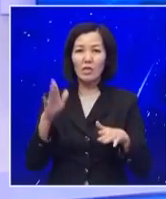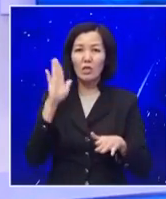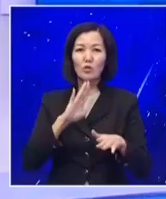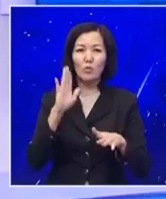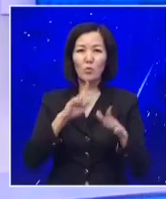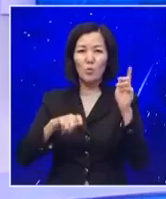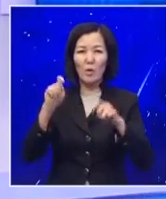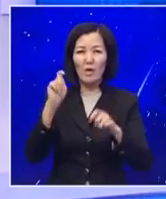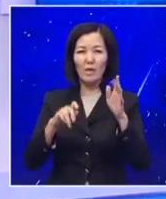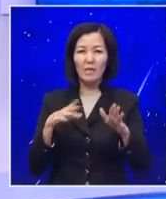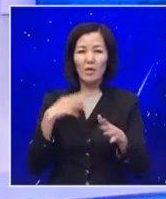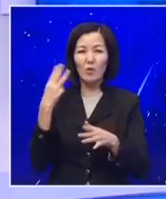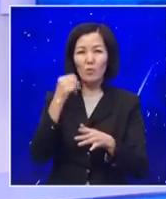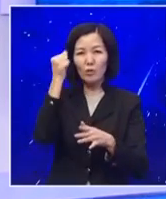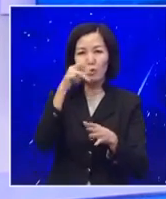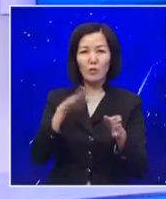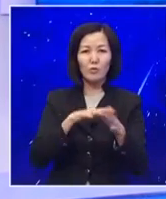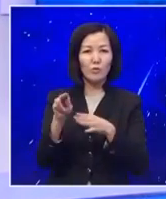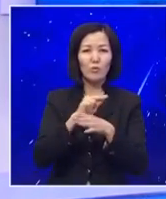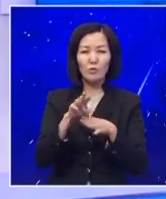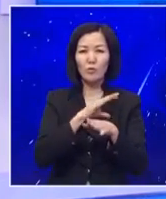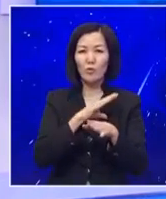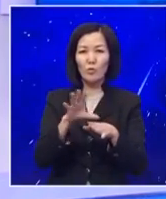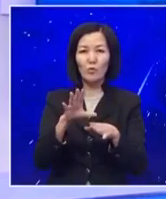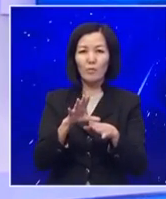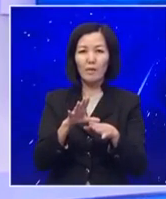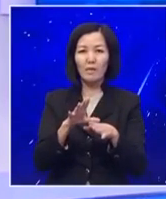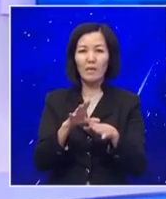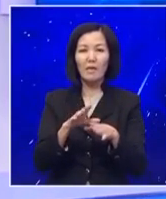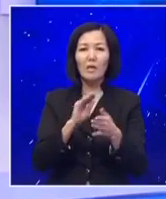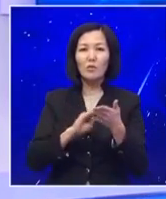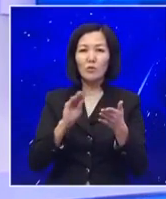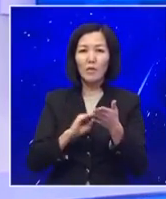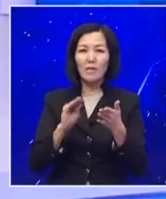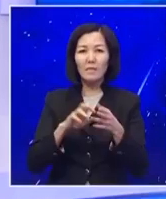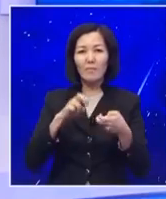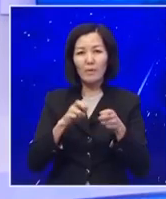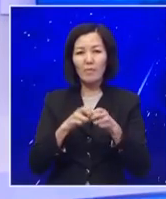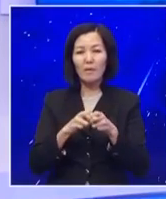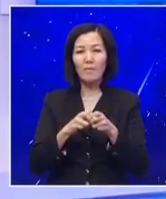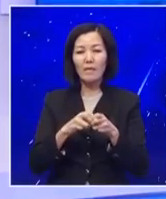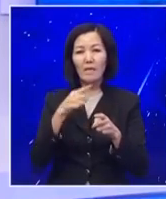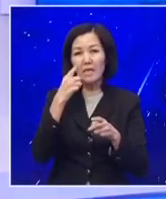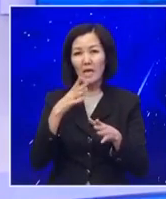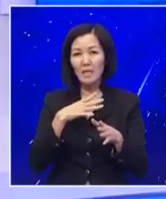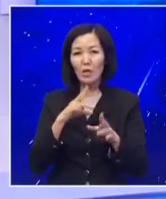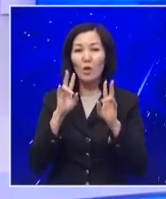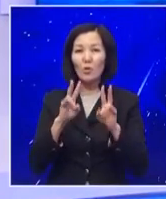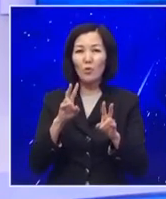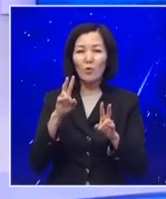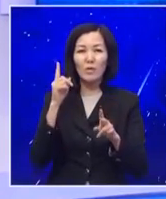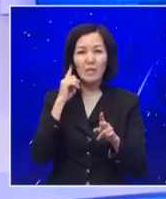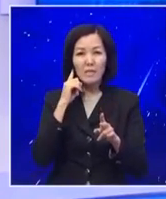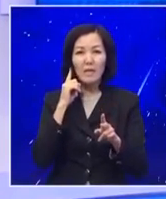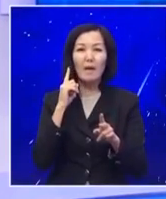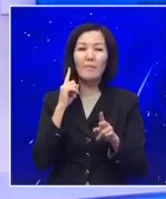қашан. 30 жылдан бері бірде-бір жөндеу көрмепті. Оқтын-оқтын бақ құралдары арқылы проблемаларын көтеріп қояды. Бірақ құлақ асып,